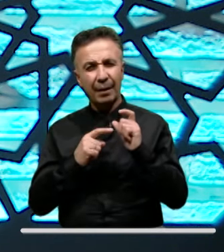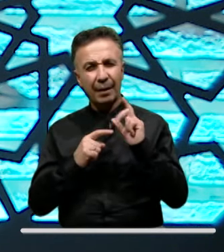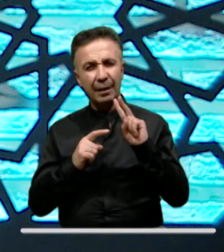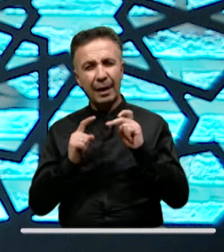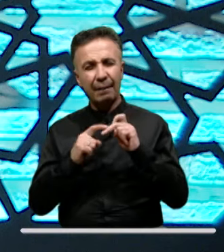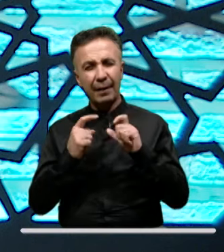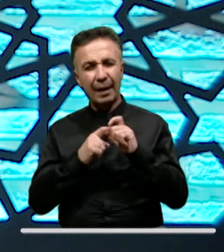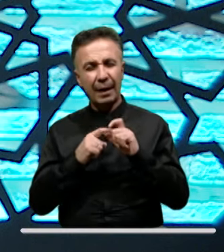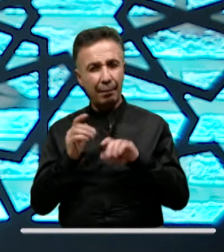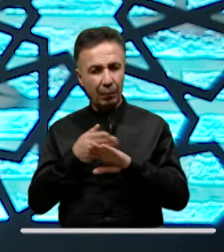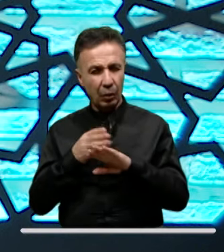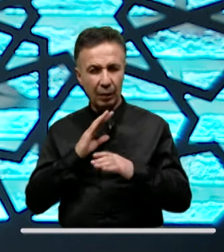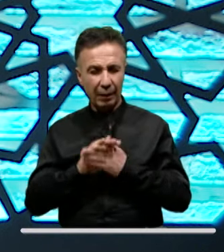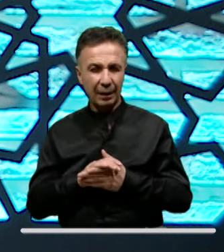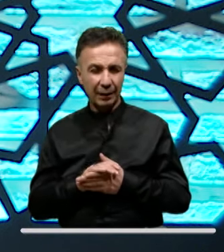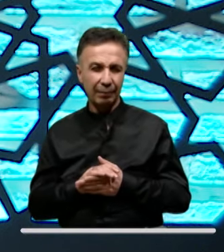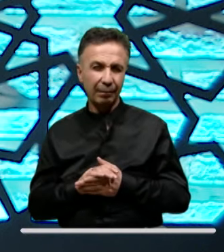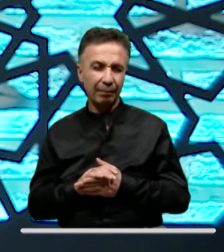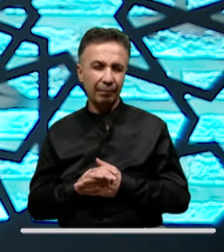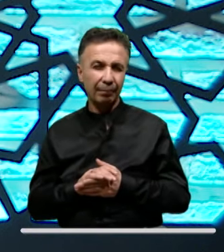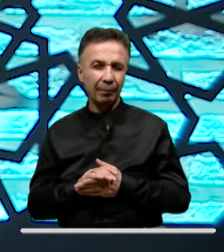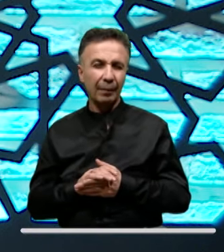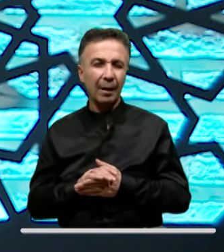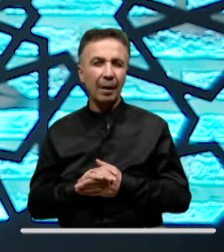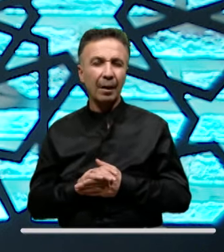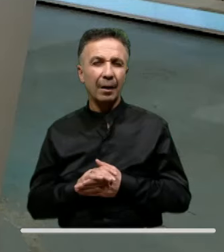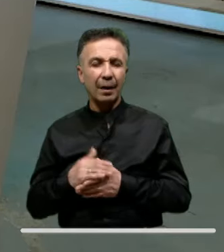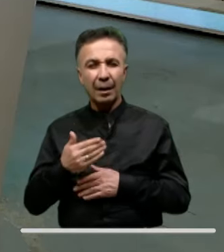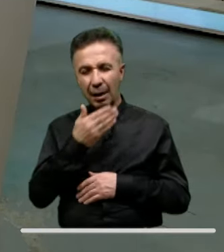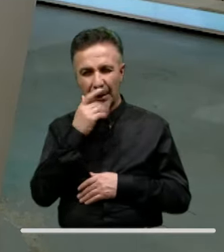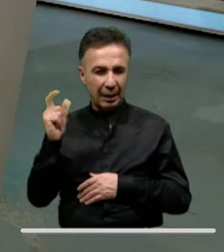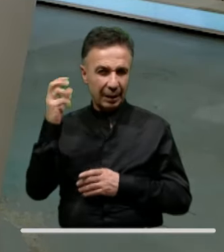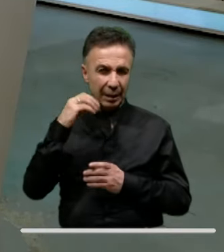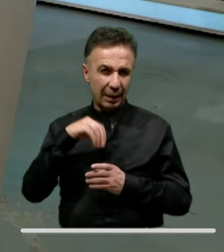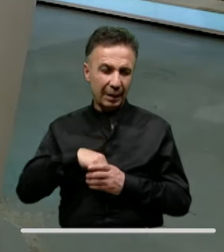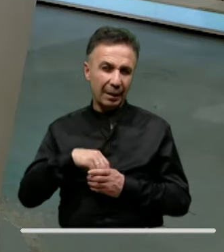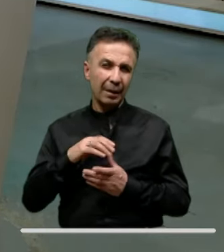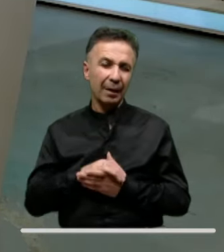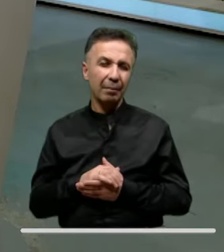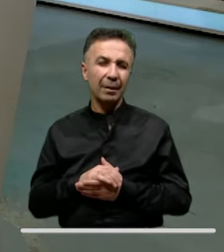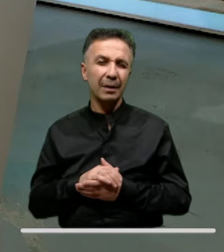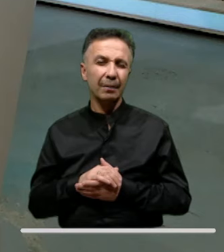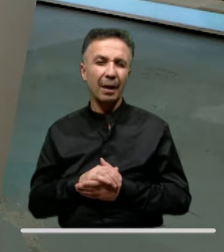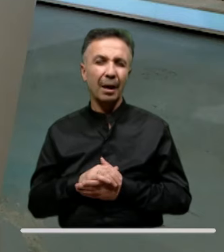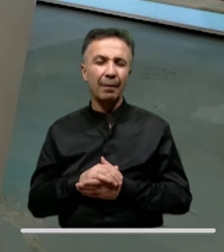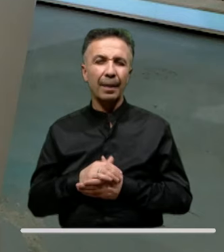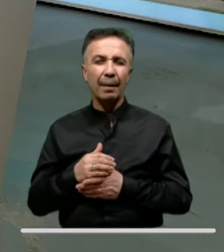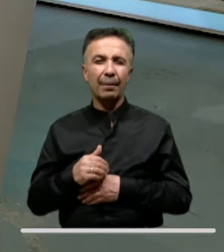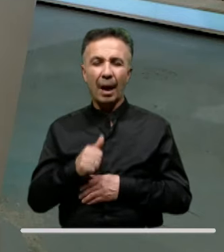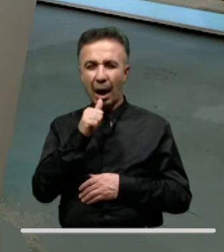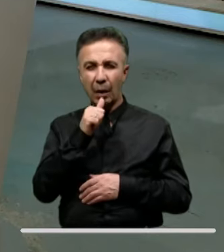oradayım. Biz biliyorsun malum Ramazan'ın içindeyiz. Şimdi biz havuza girip çıkıyoruz,